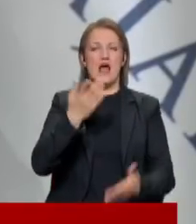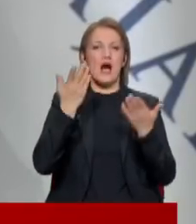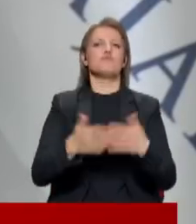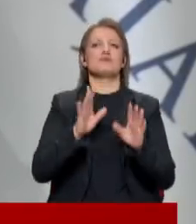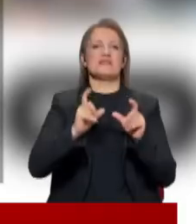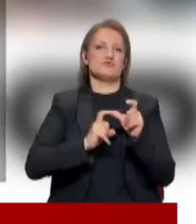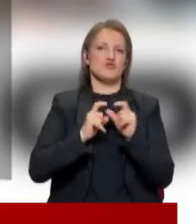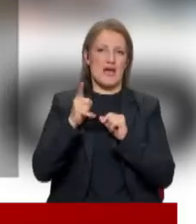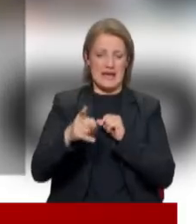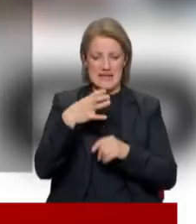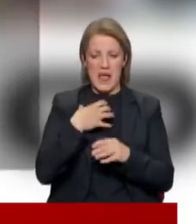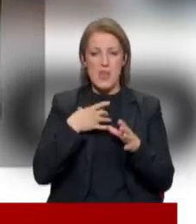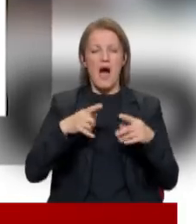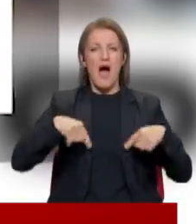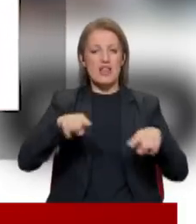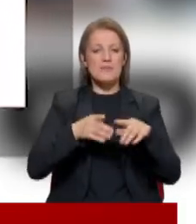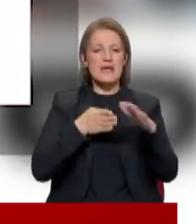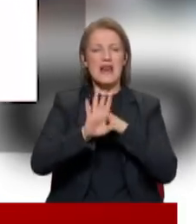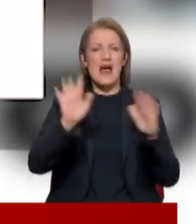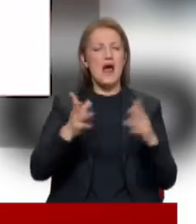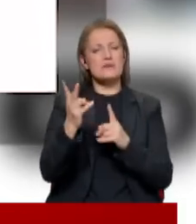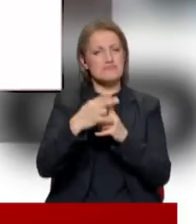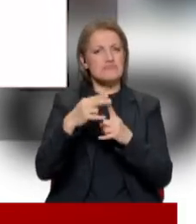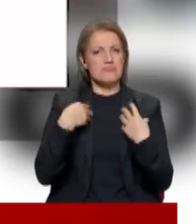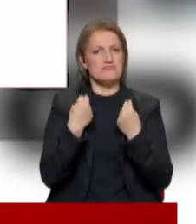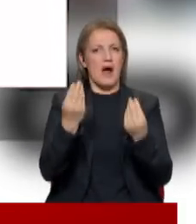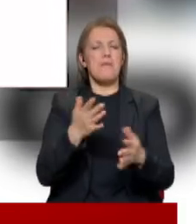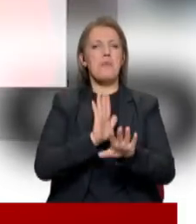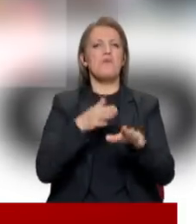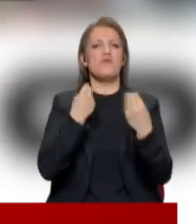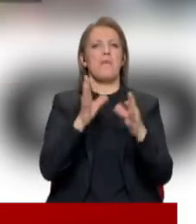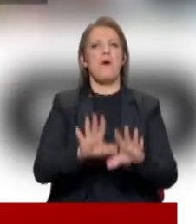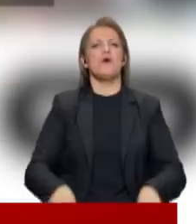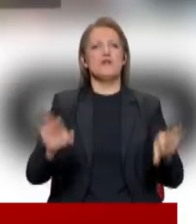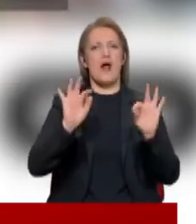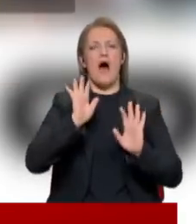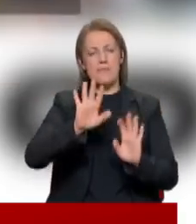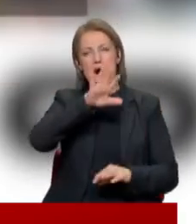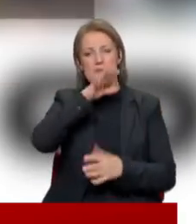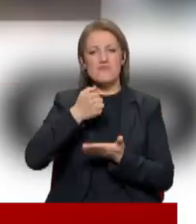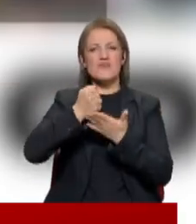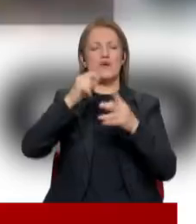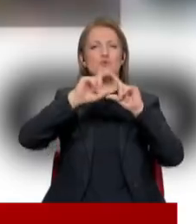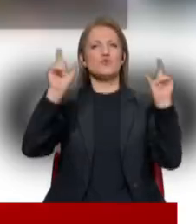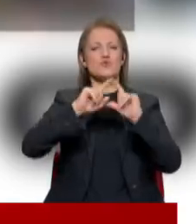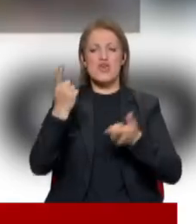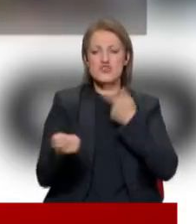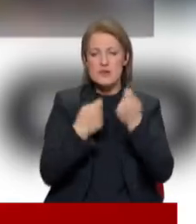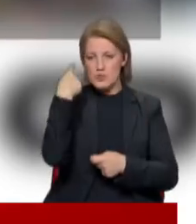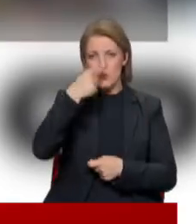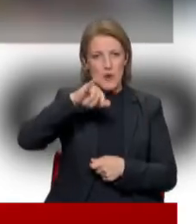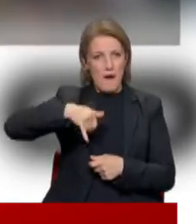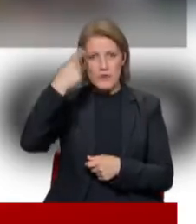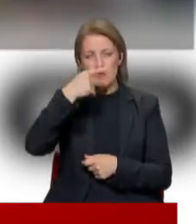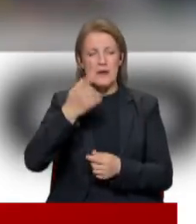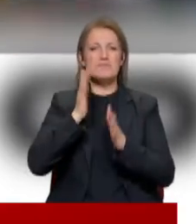etmemişti Şimşek kendi alanıma giren her konuda istenen katkıları vermeye her zaman hazırım ancak yurt dışında Finans kuruluşlarındaki işlerin nedeniyle